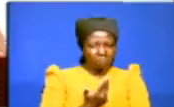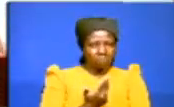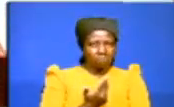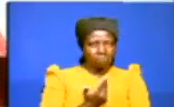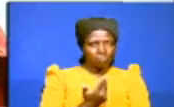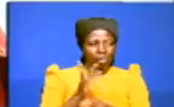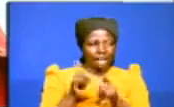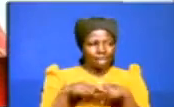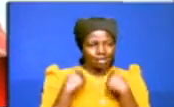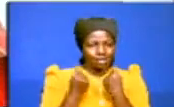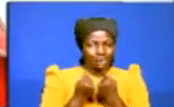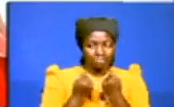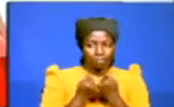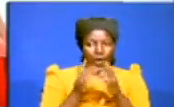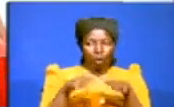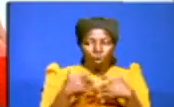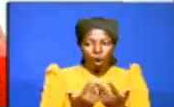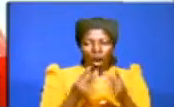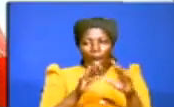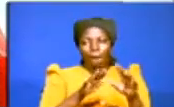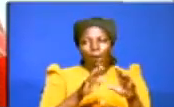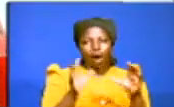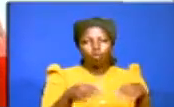task force ama movement ambayo